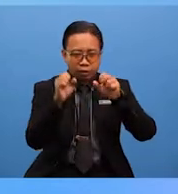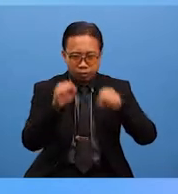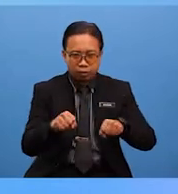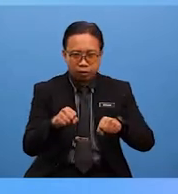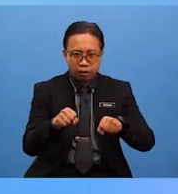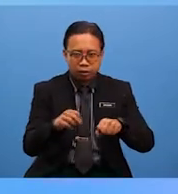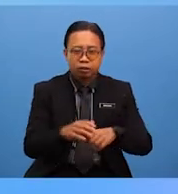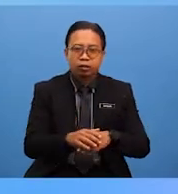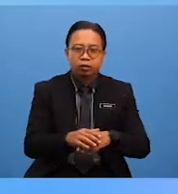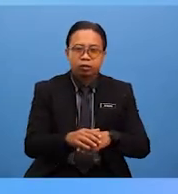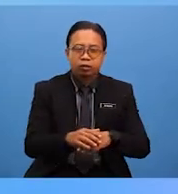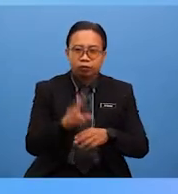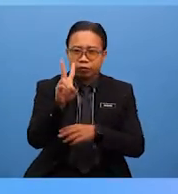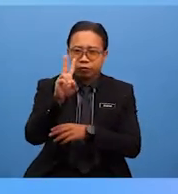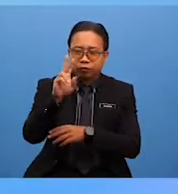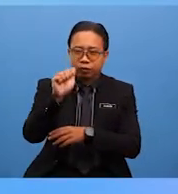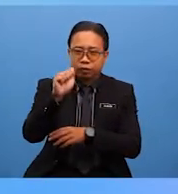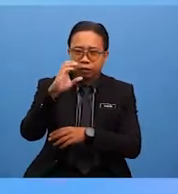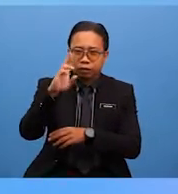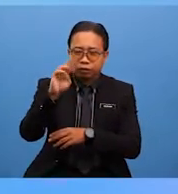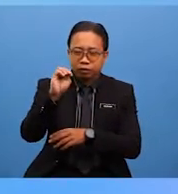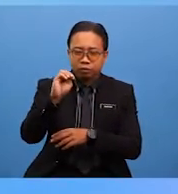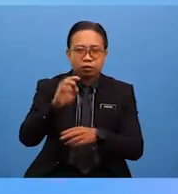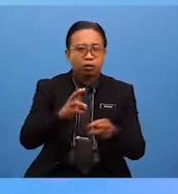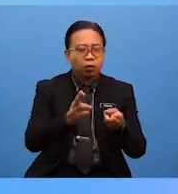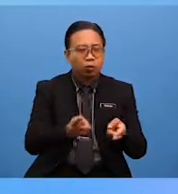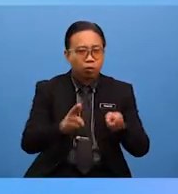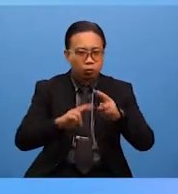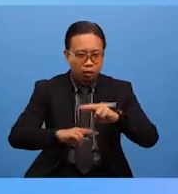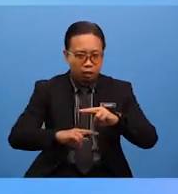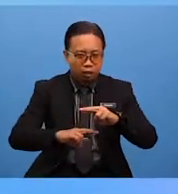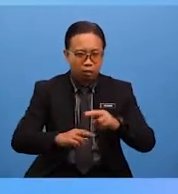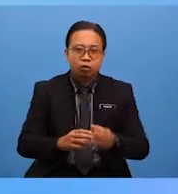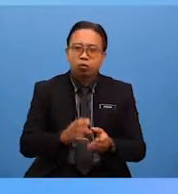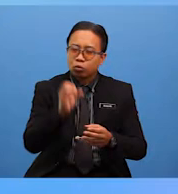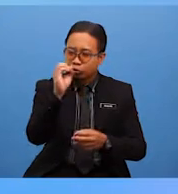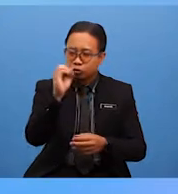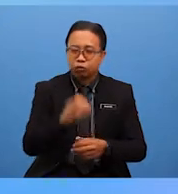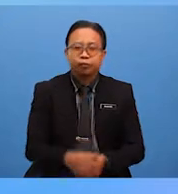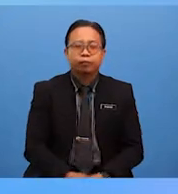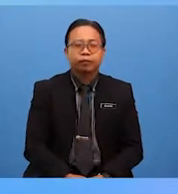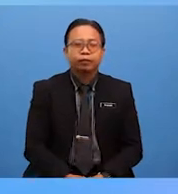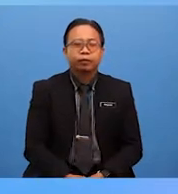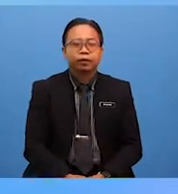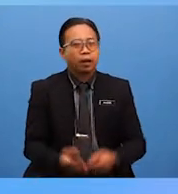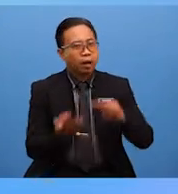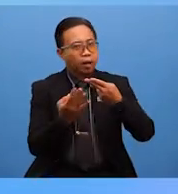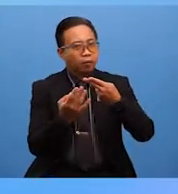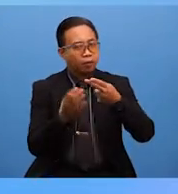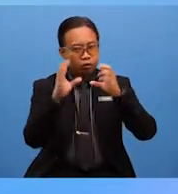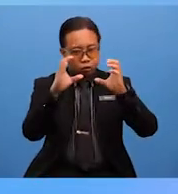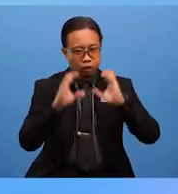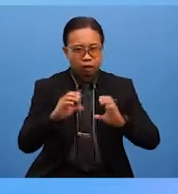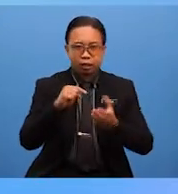rambut menerusi baju atau ruang kosong HP yang dipindahkan melalui cara